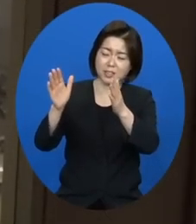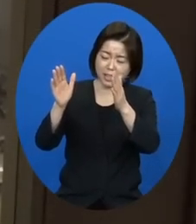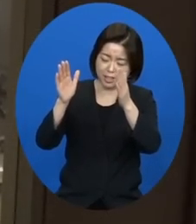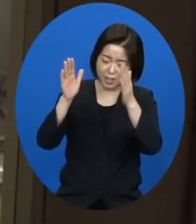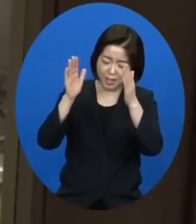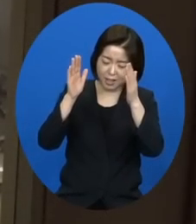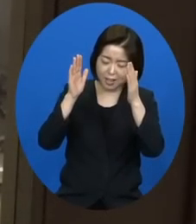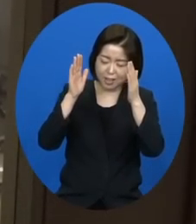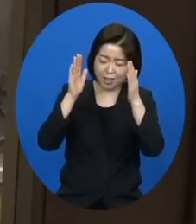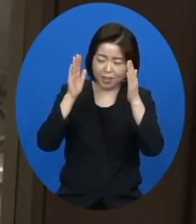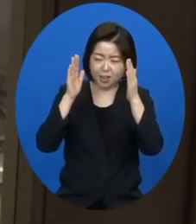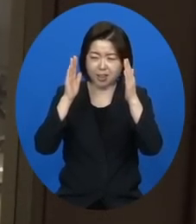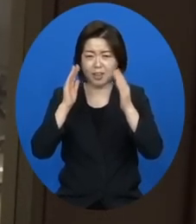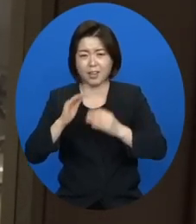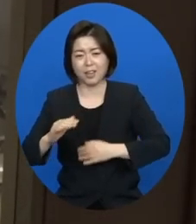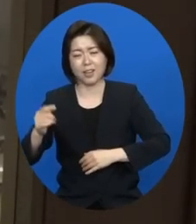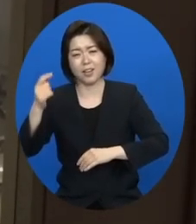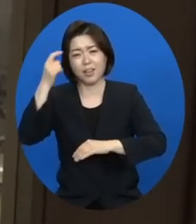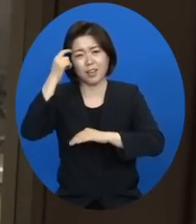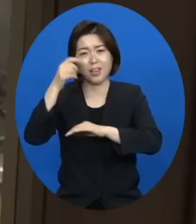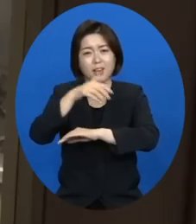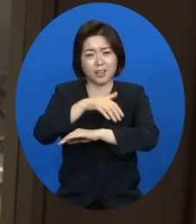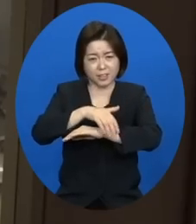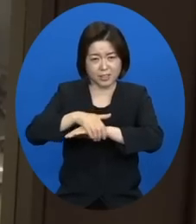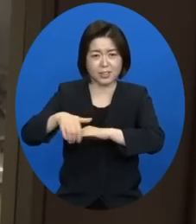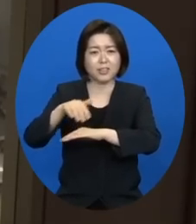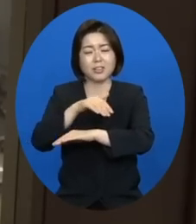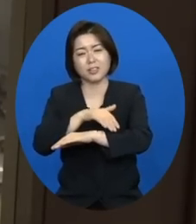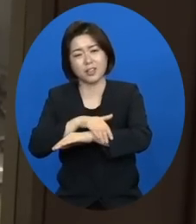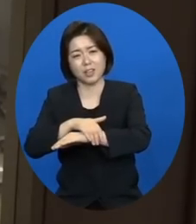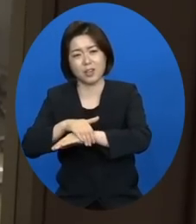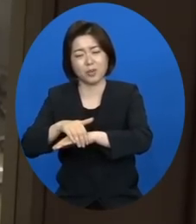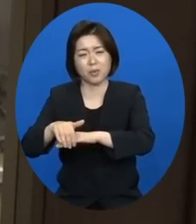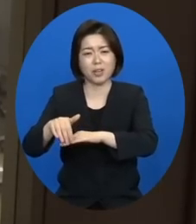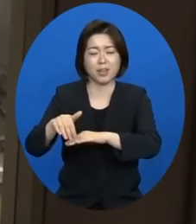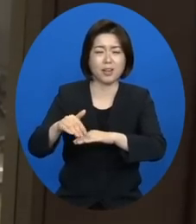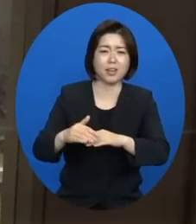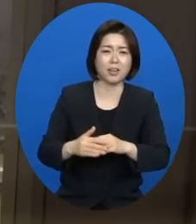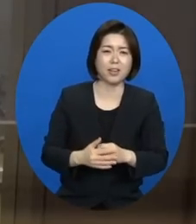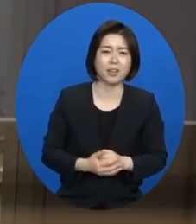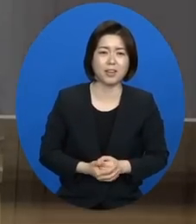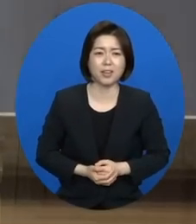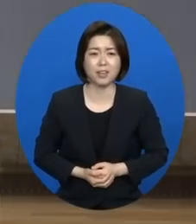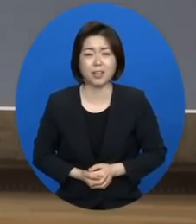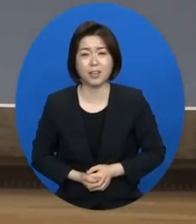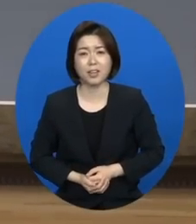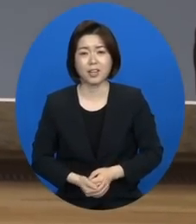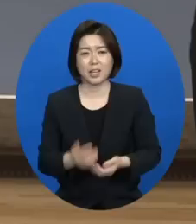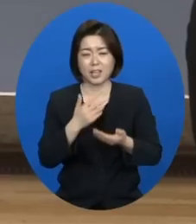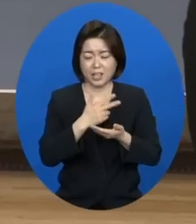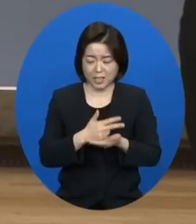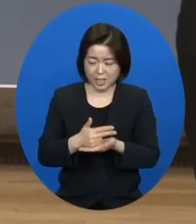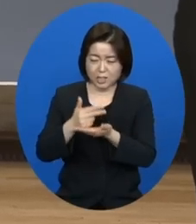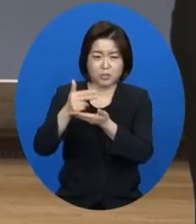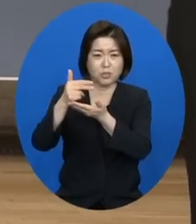나를 향한 주님이 전하십니다 대회